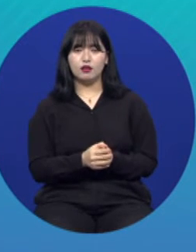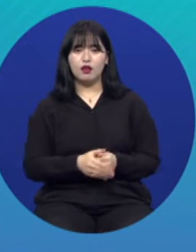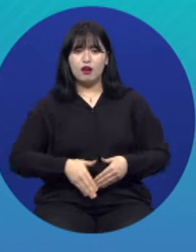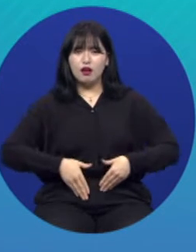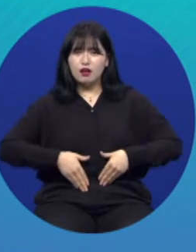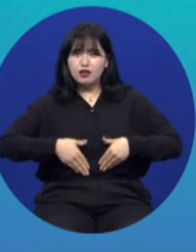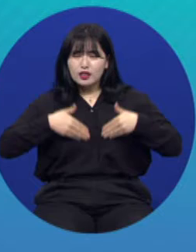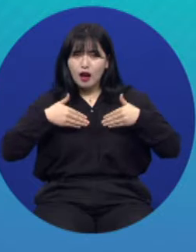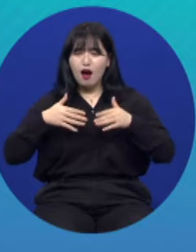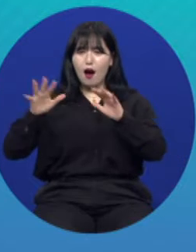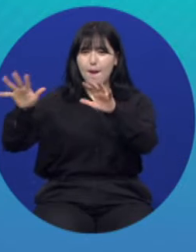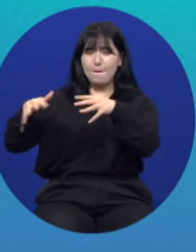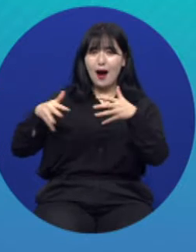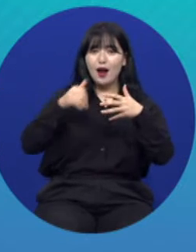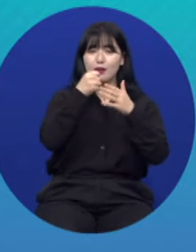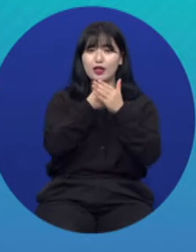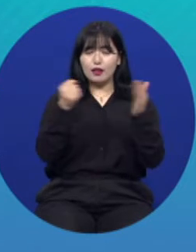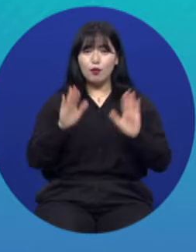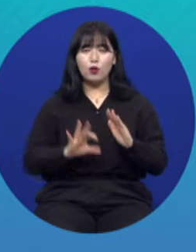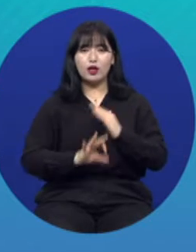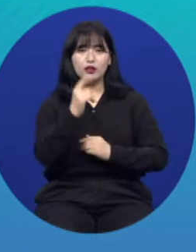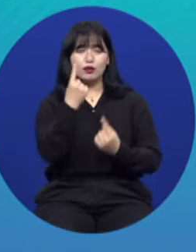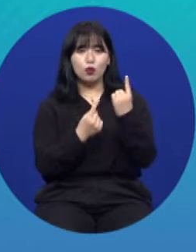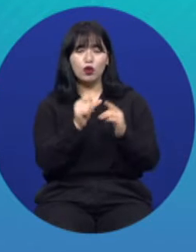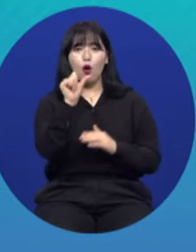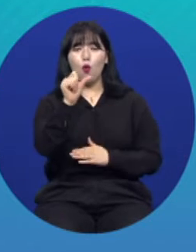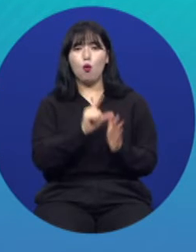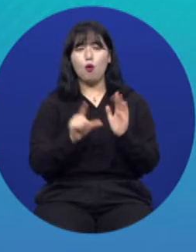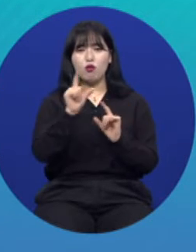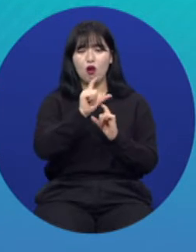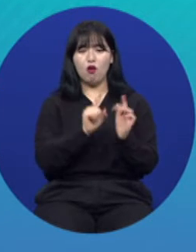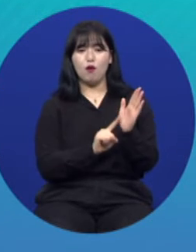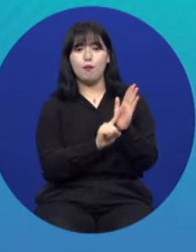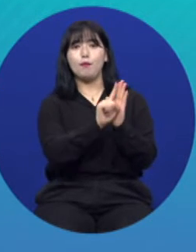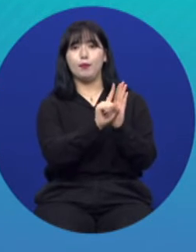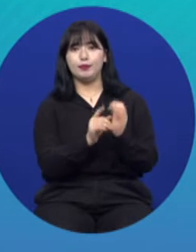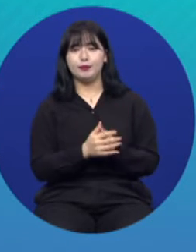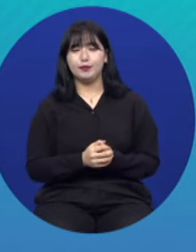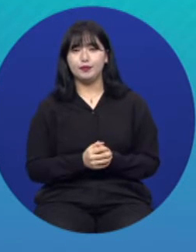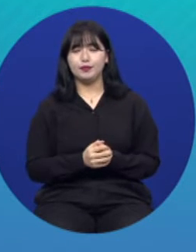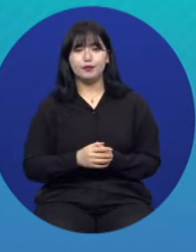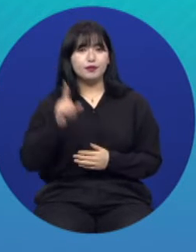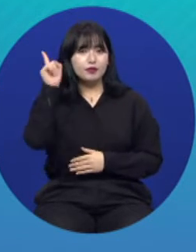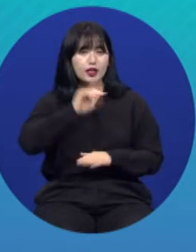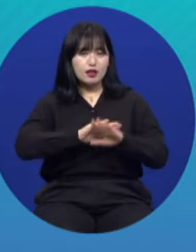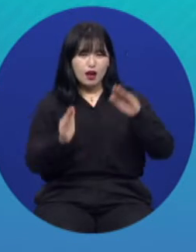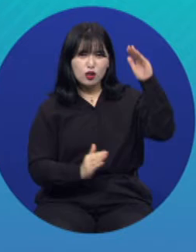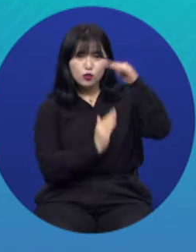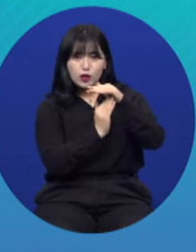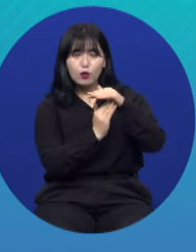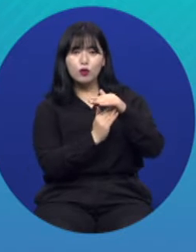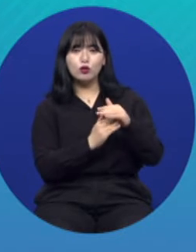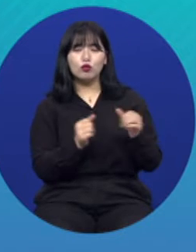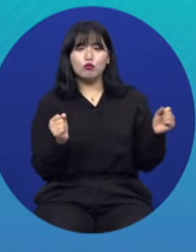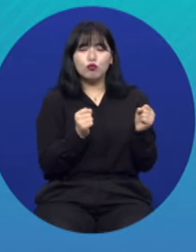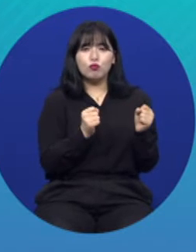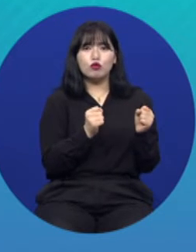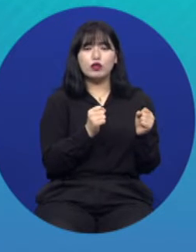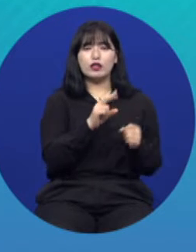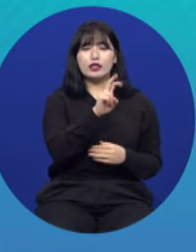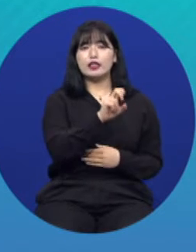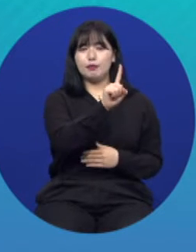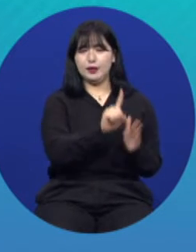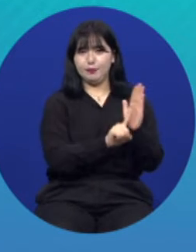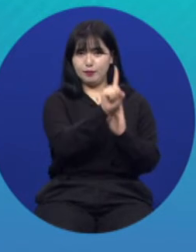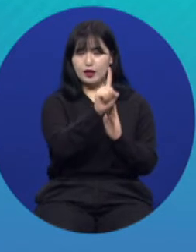따뜻한 남 통이 유입되면서 오늘 아침보다 5도 가량 높게 시작하겠습니다 내일 낮 최고기온은 북부지역 21도 까지